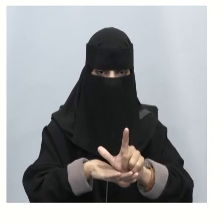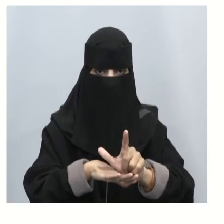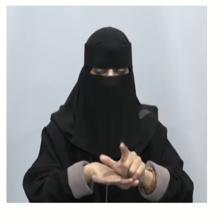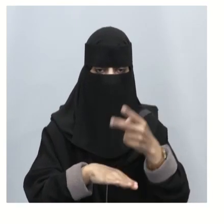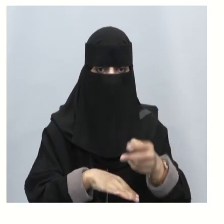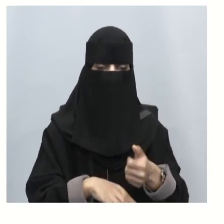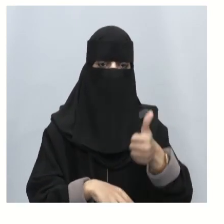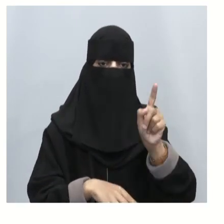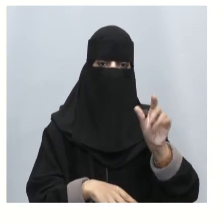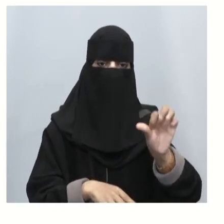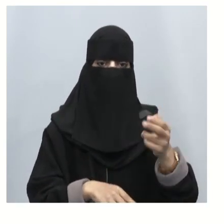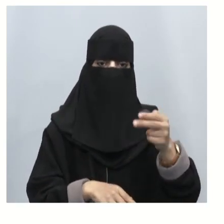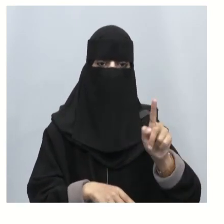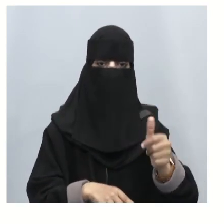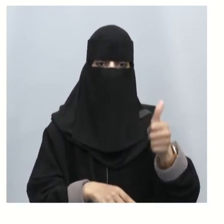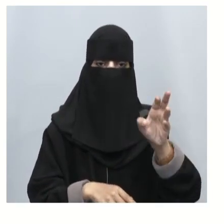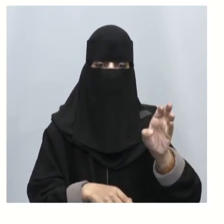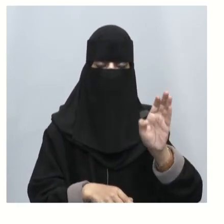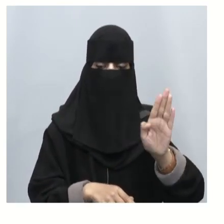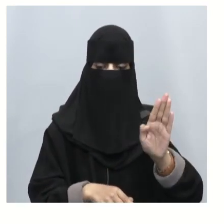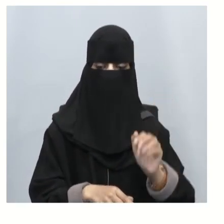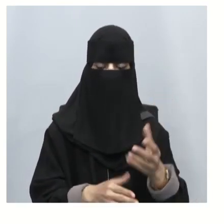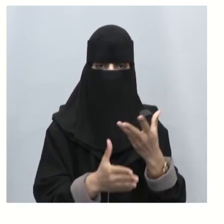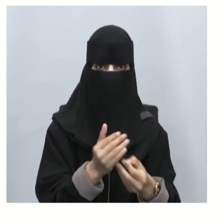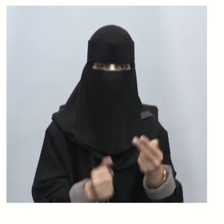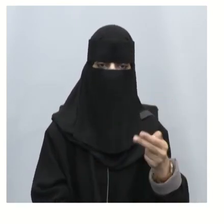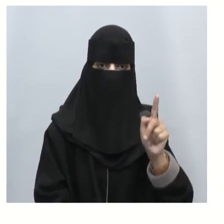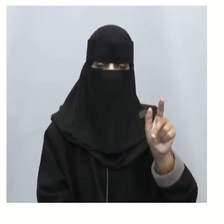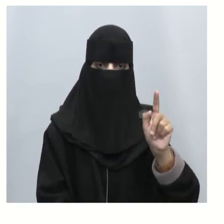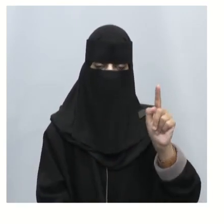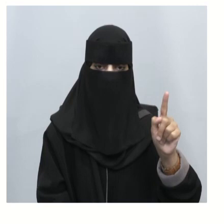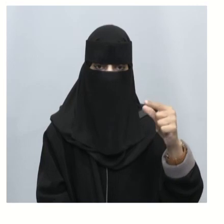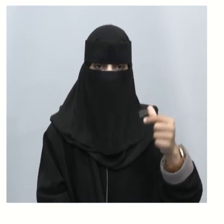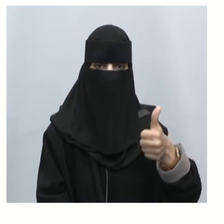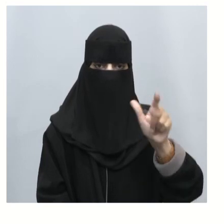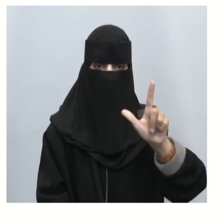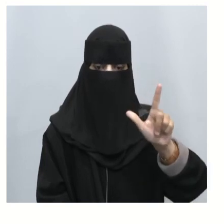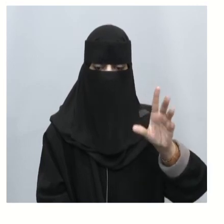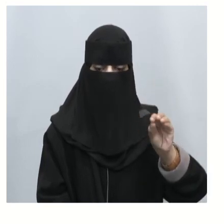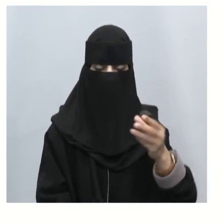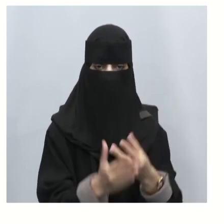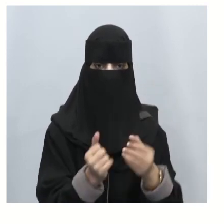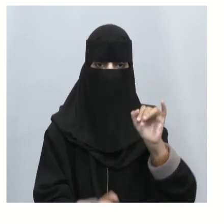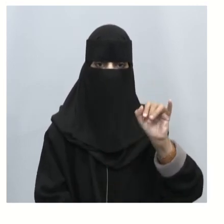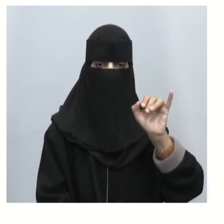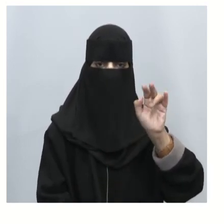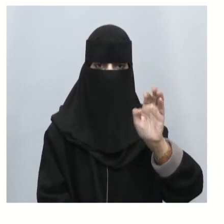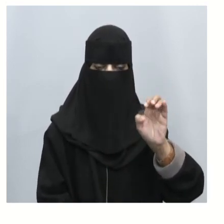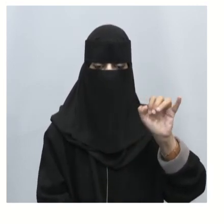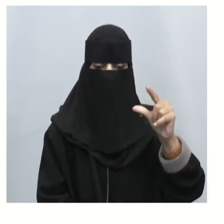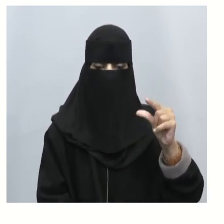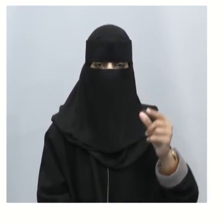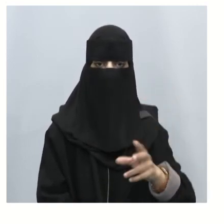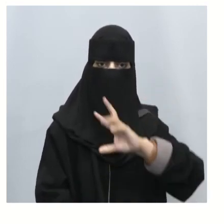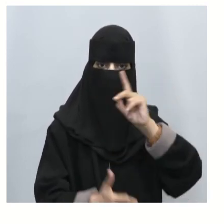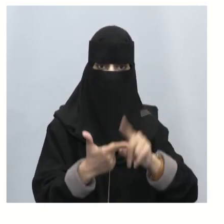عبد الله بن محمد ثم بعد ذلك لدينا الخليفه الثاني هو ابو جعفر